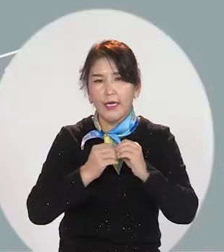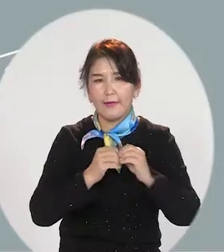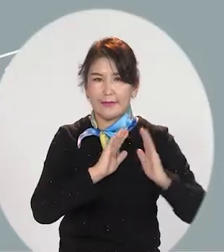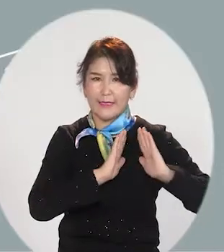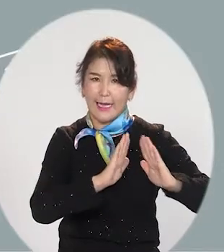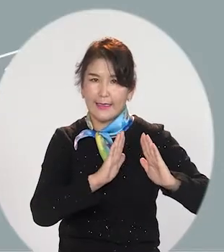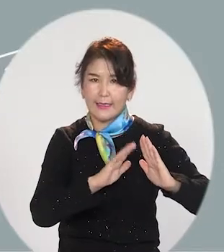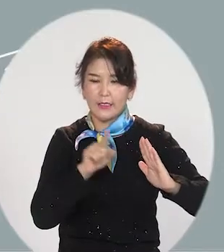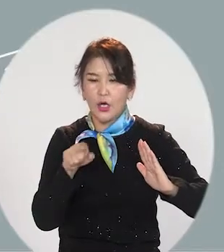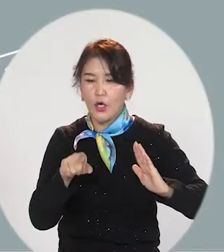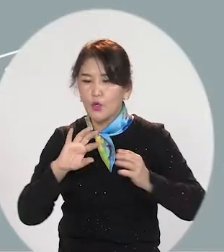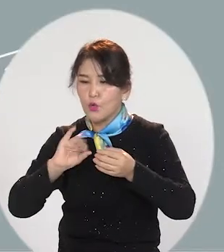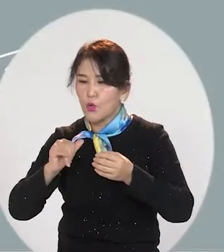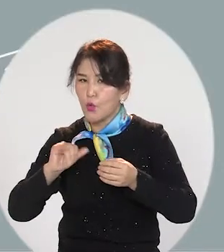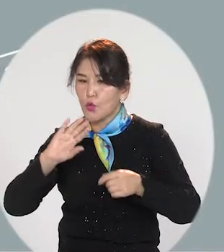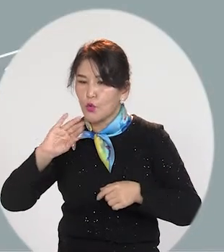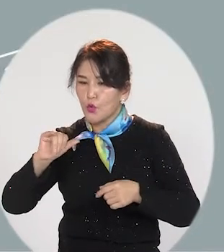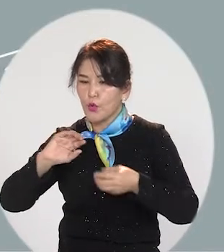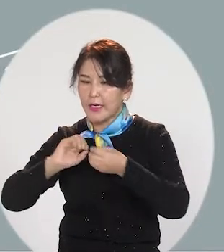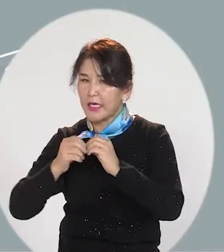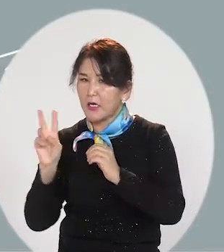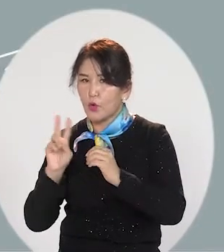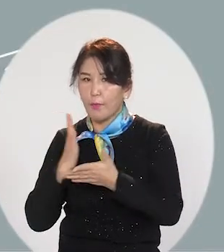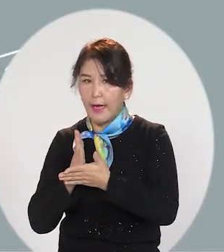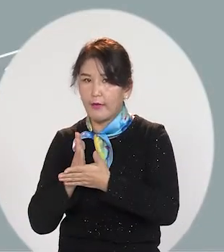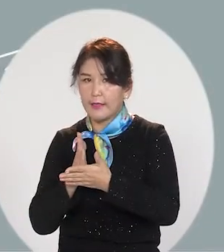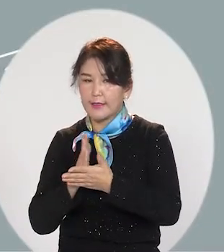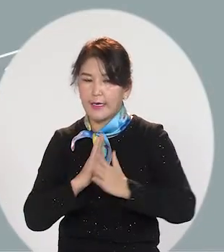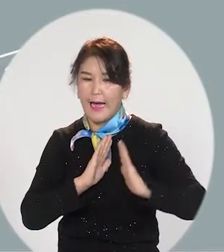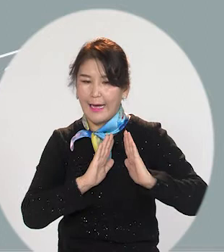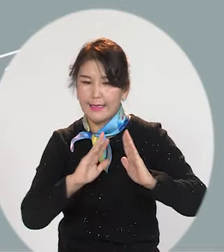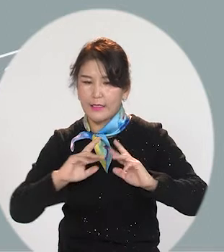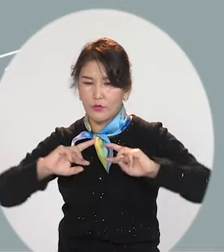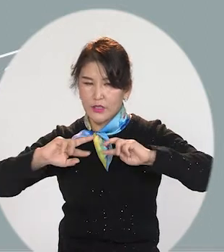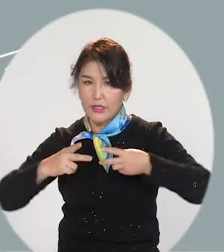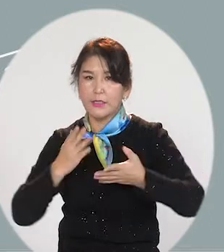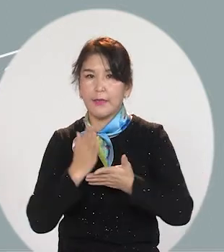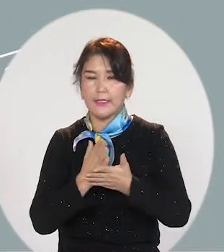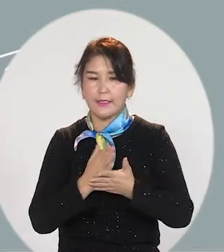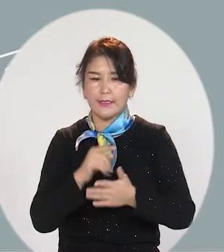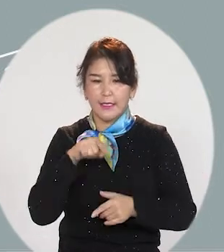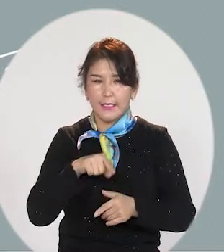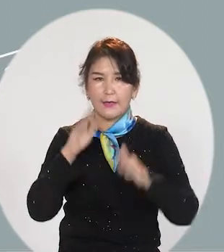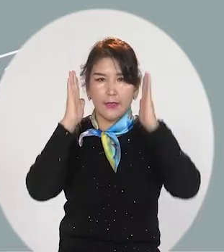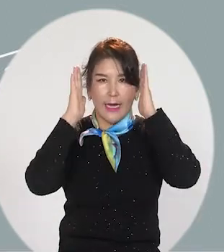юу хийхгүй байх вэ гэдэг хандлага руу хүүхэд шилжиж байдаг учраас үүнийг бид нар анхаарах хэрэгтэй байх нэ.